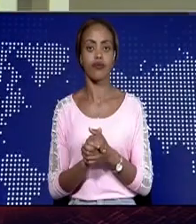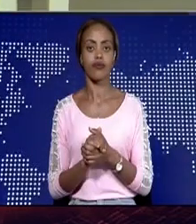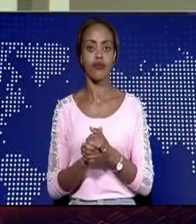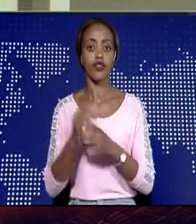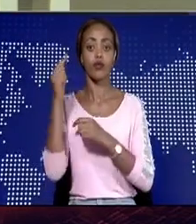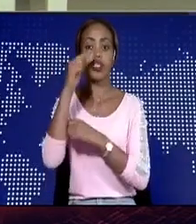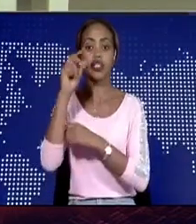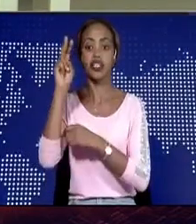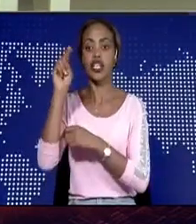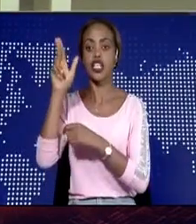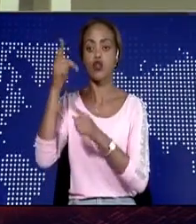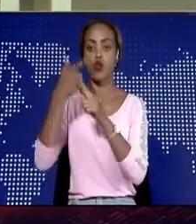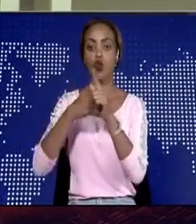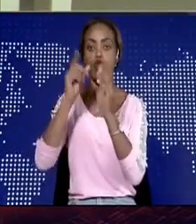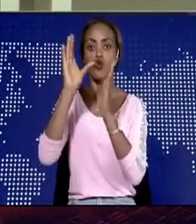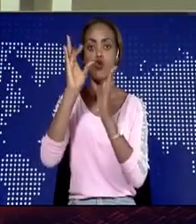ብዕለት